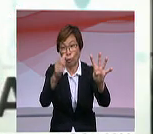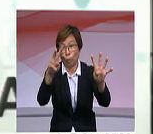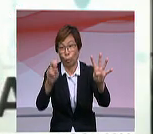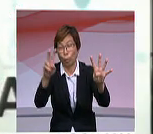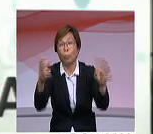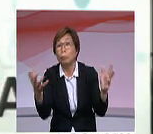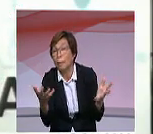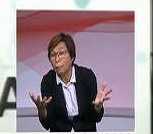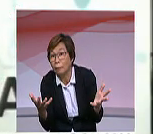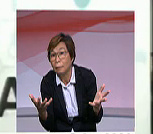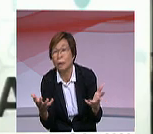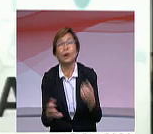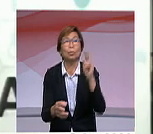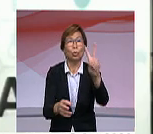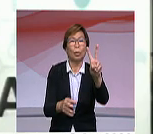14 Oktober 2020 adalah sejumlah